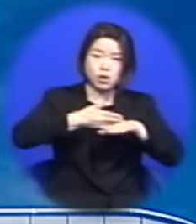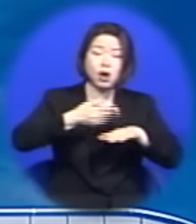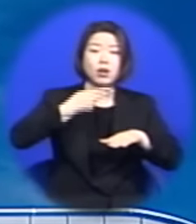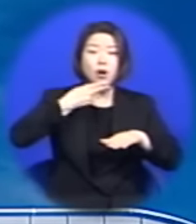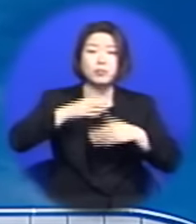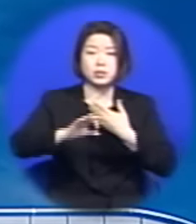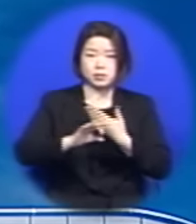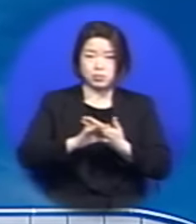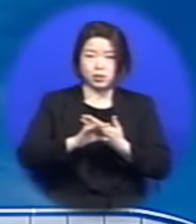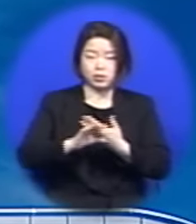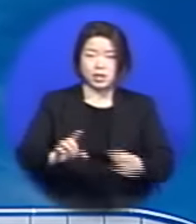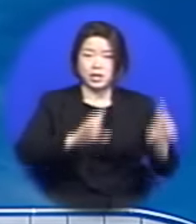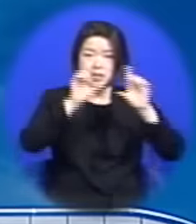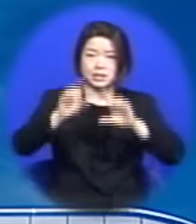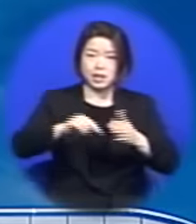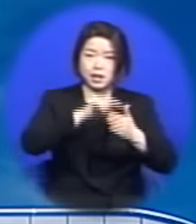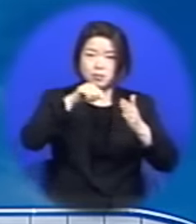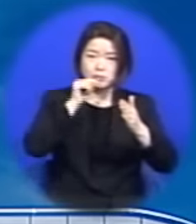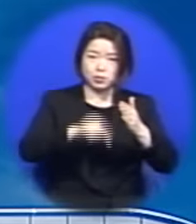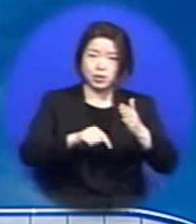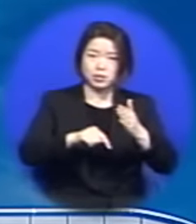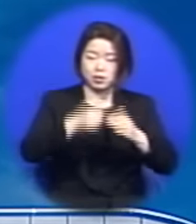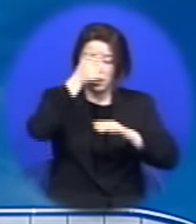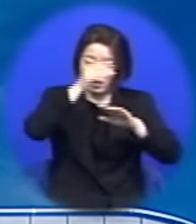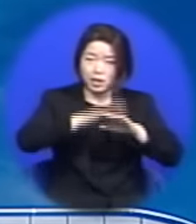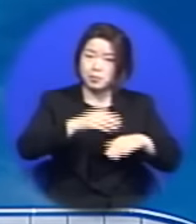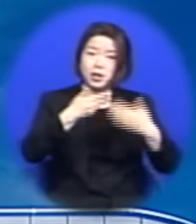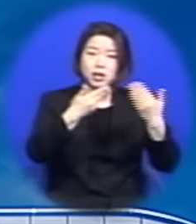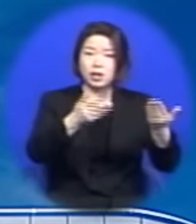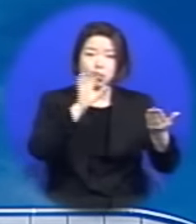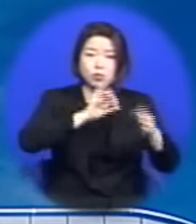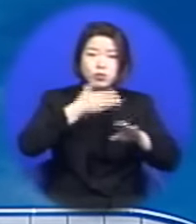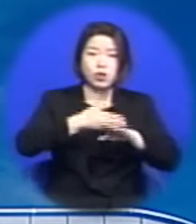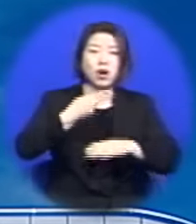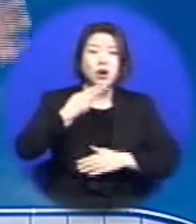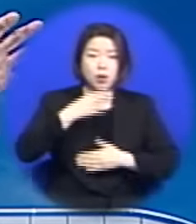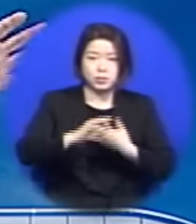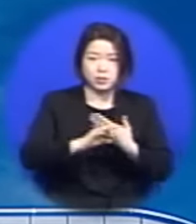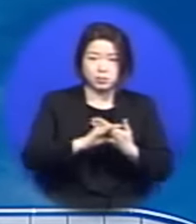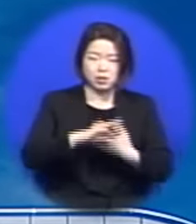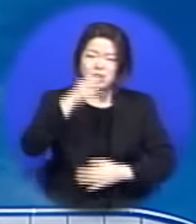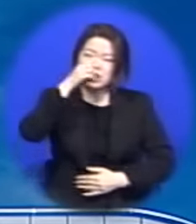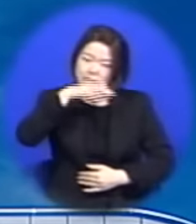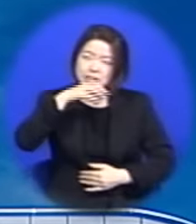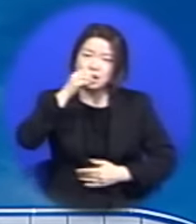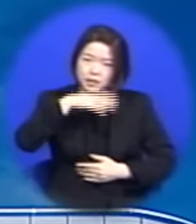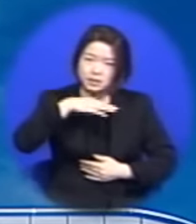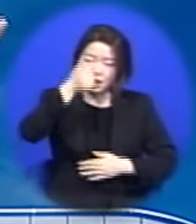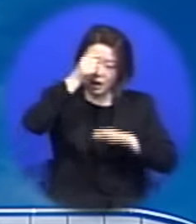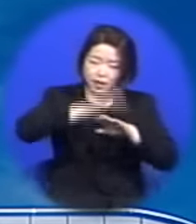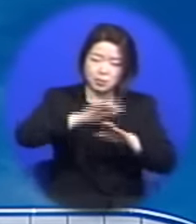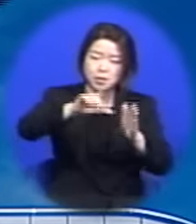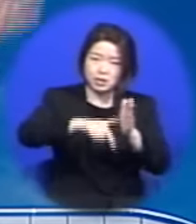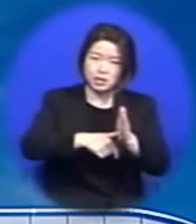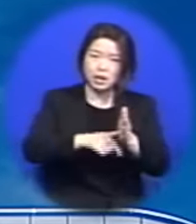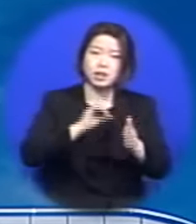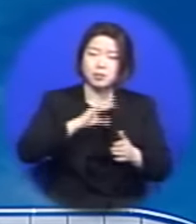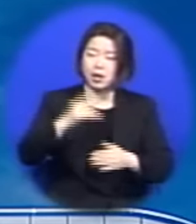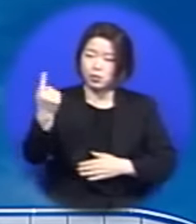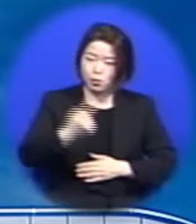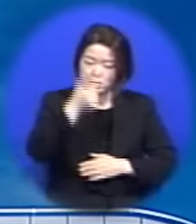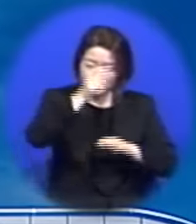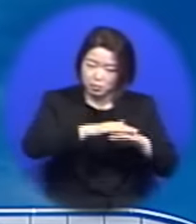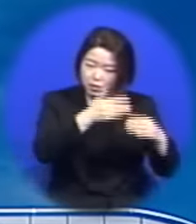않으면 삶에서 예배가 되지 않으면 그저 예배 시간에만 와서 예배드리고 돌아가면 하나님 다